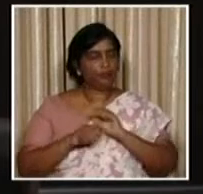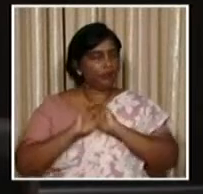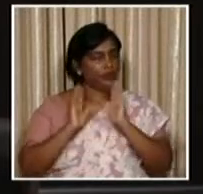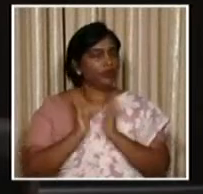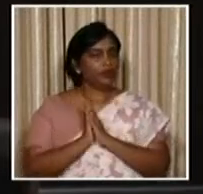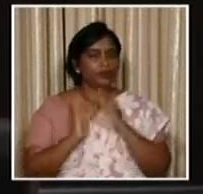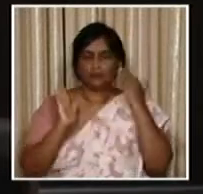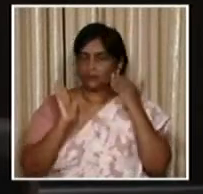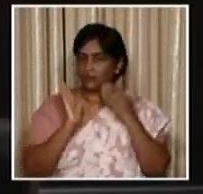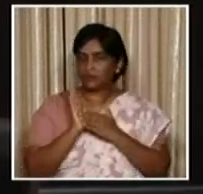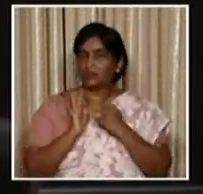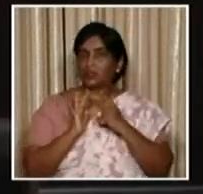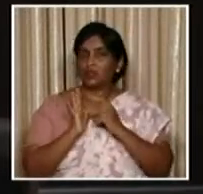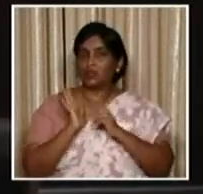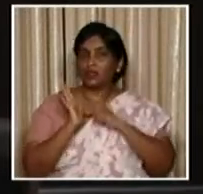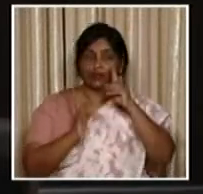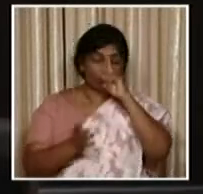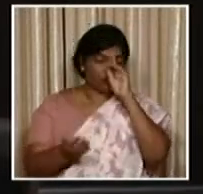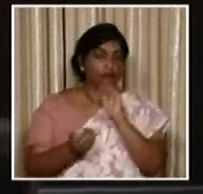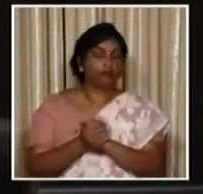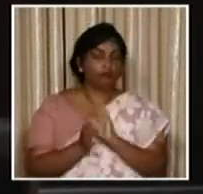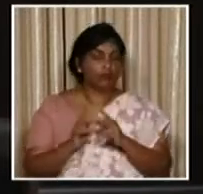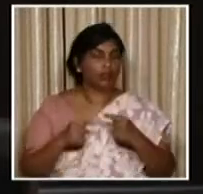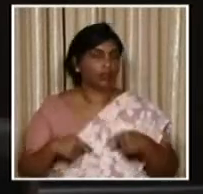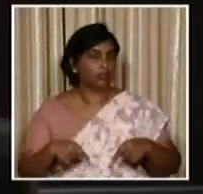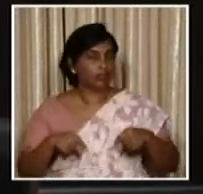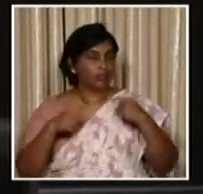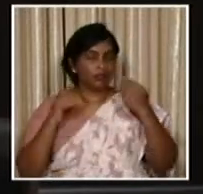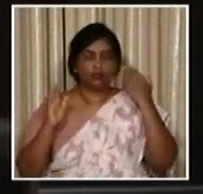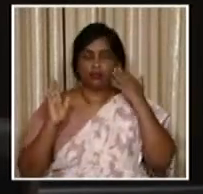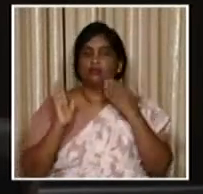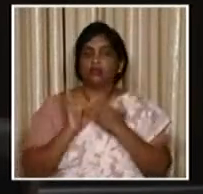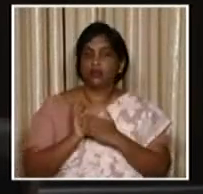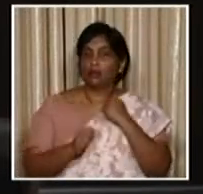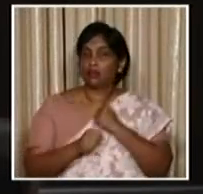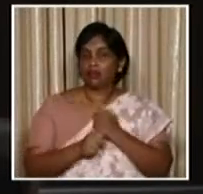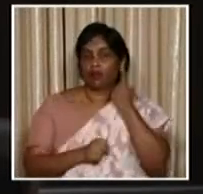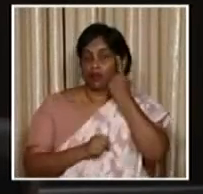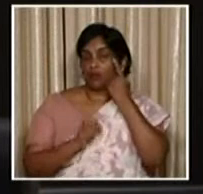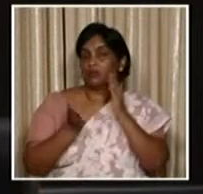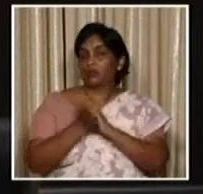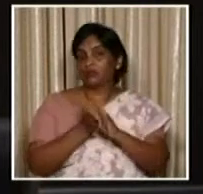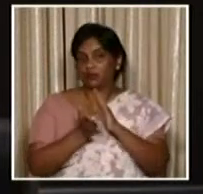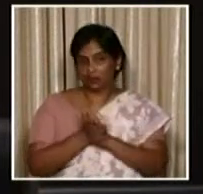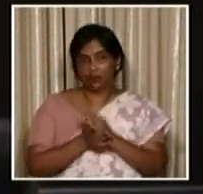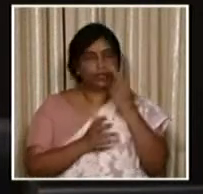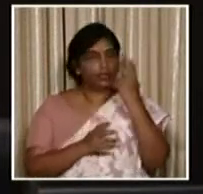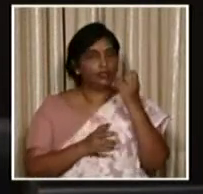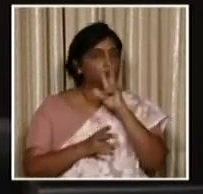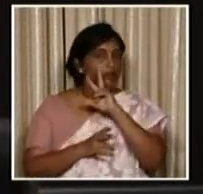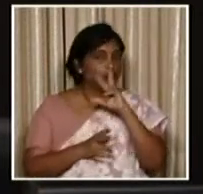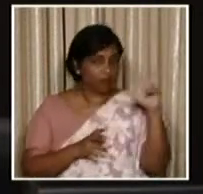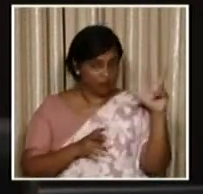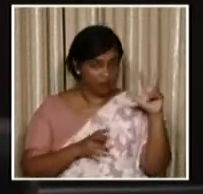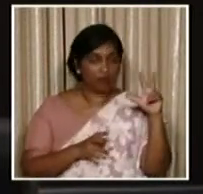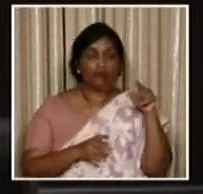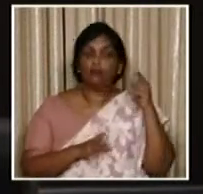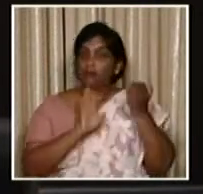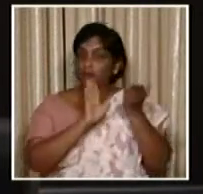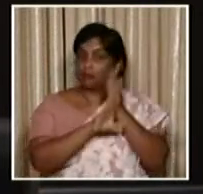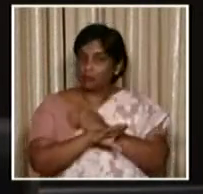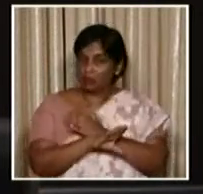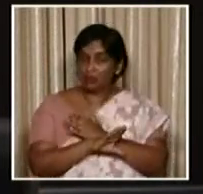මේවා වෙනුවෙන් ජාතික ආරක්ෂාවට ඇතුළිය හැකි තර්ජන වෙනුවෙන් රාජ්‍ය බුද්ධි සේවාව 2018 දී